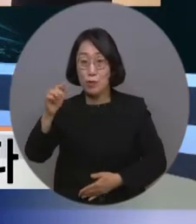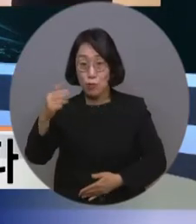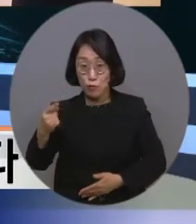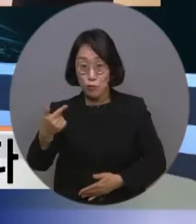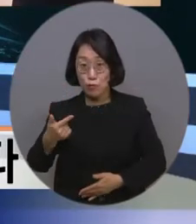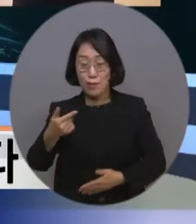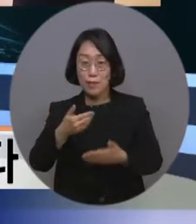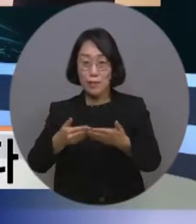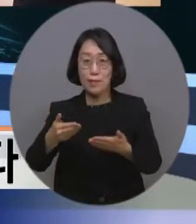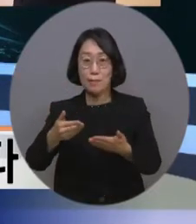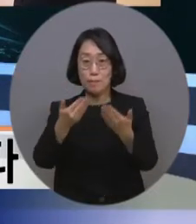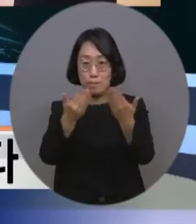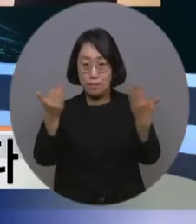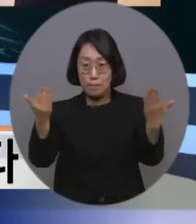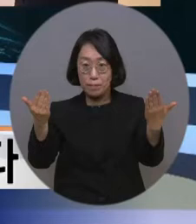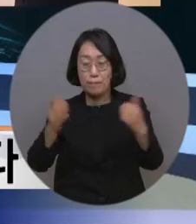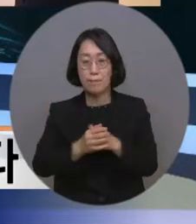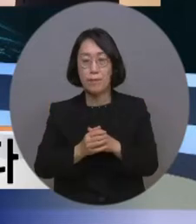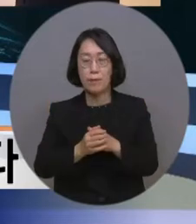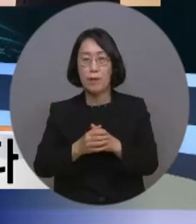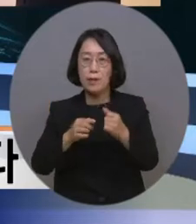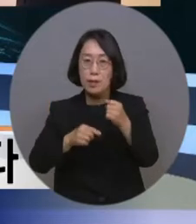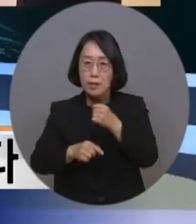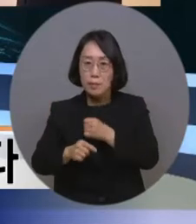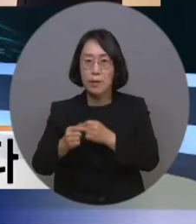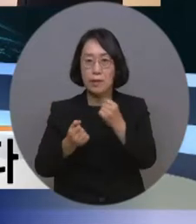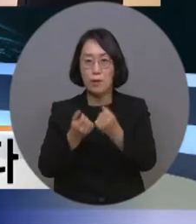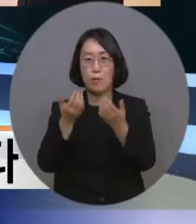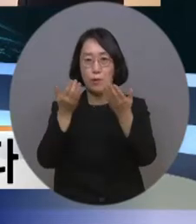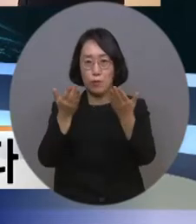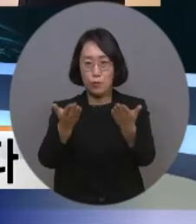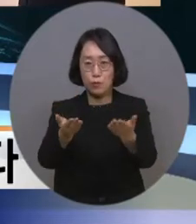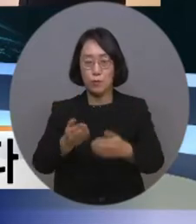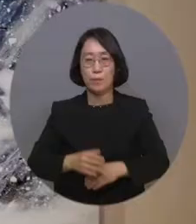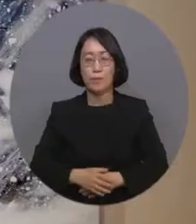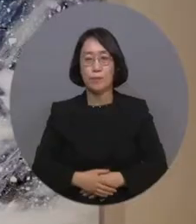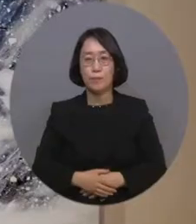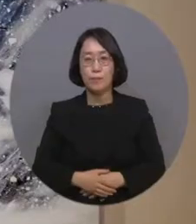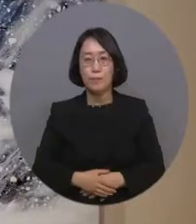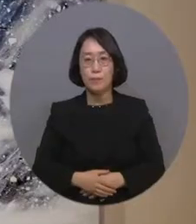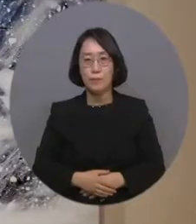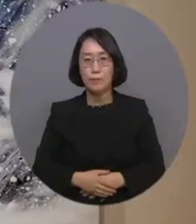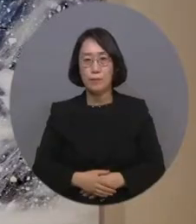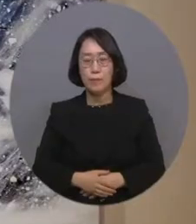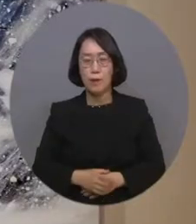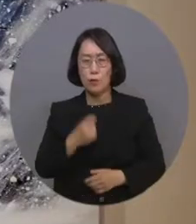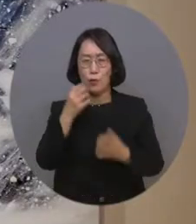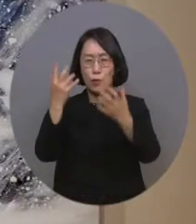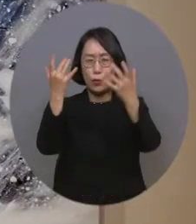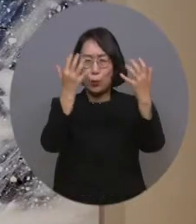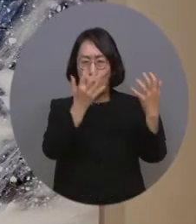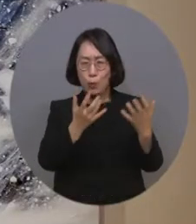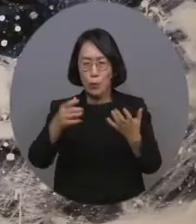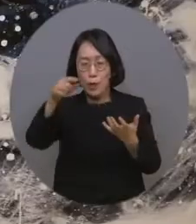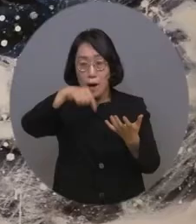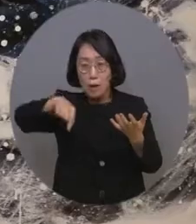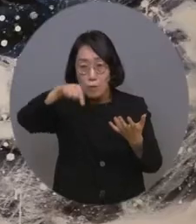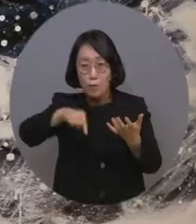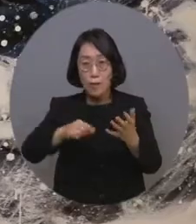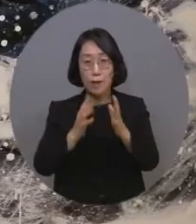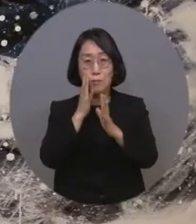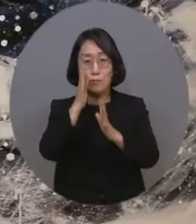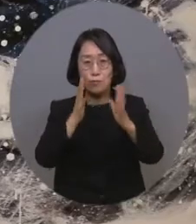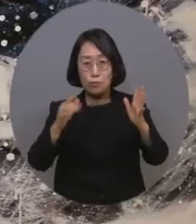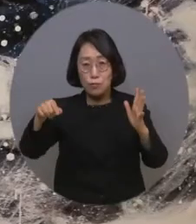전시가 열렸습니다. 그 작품의 의미를 이소영 기자가 전합니다. 눈보라 속 갈대밭 사이로